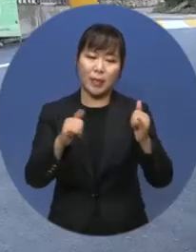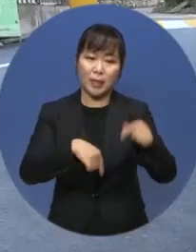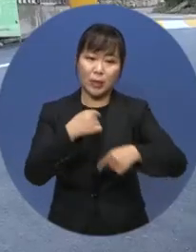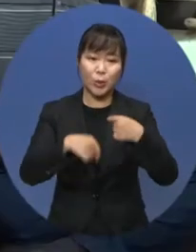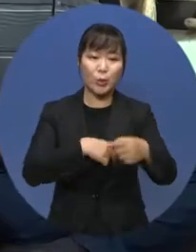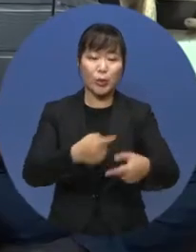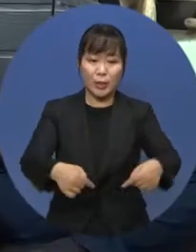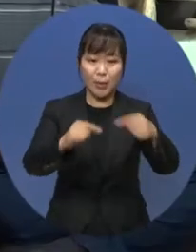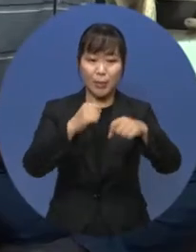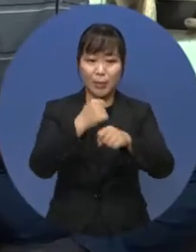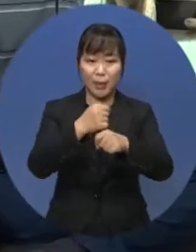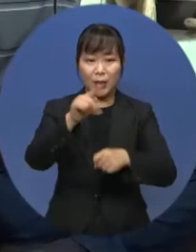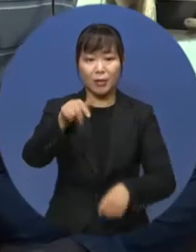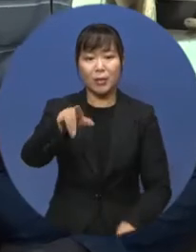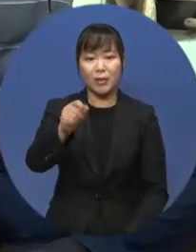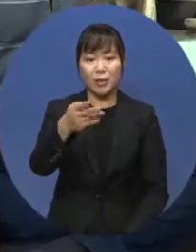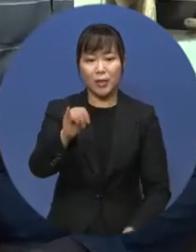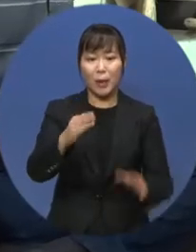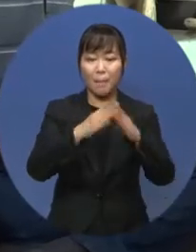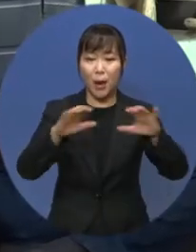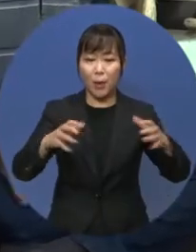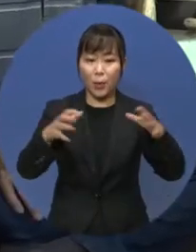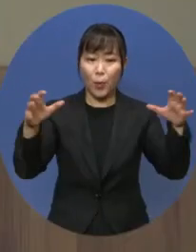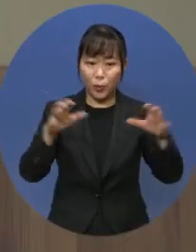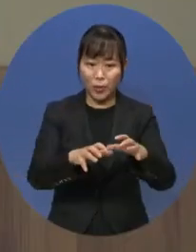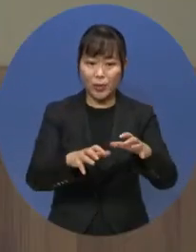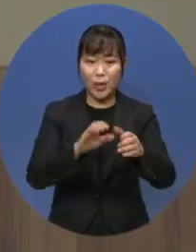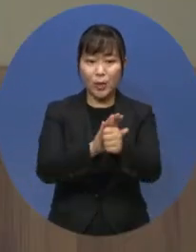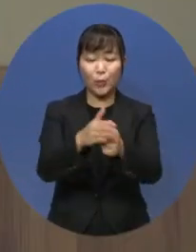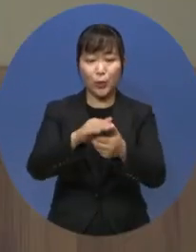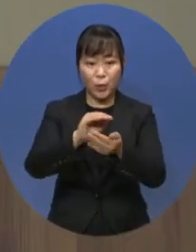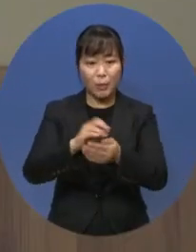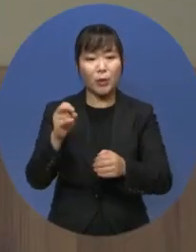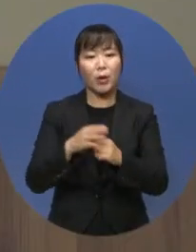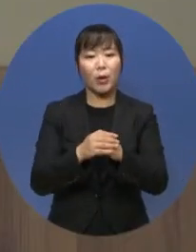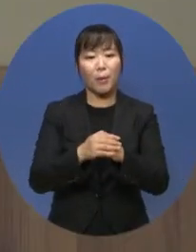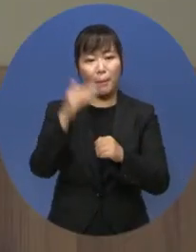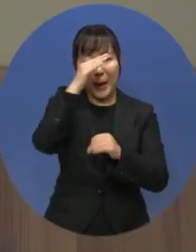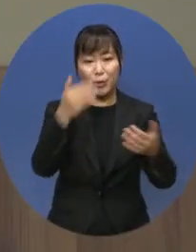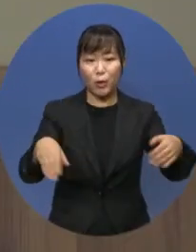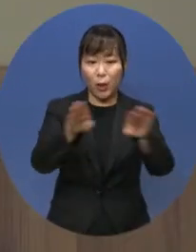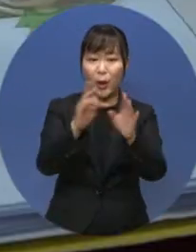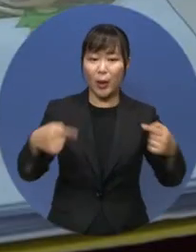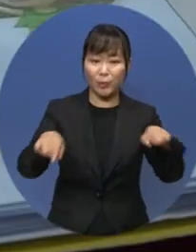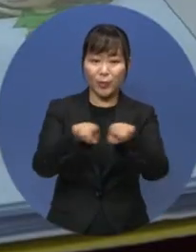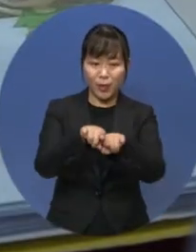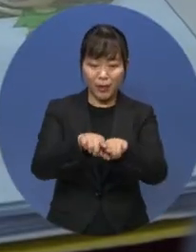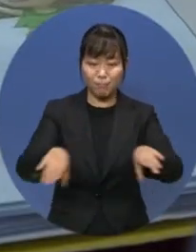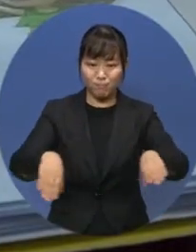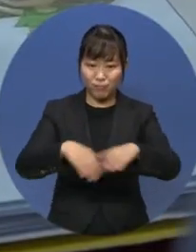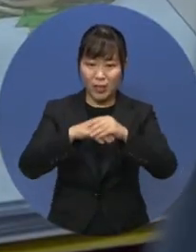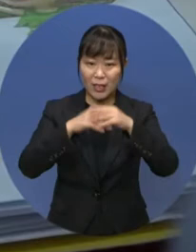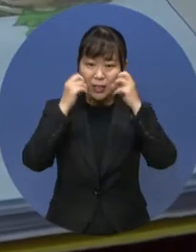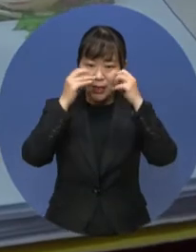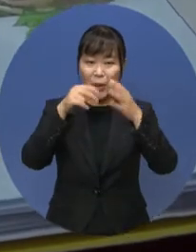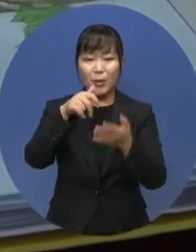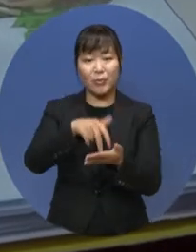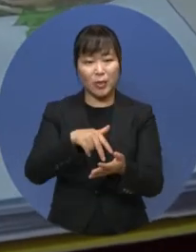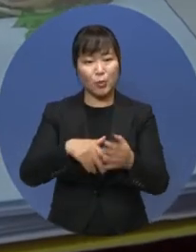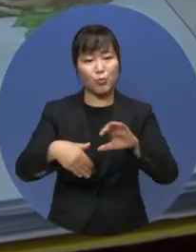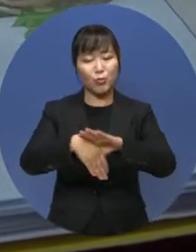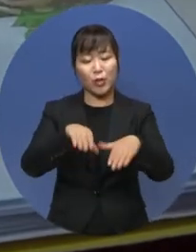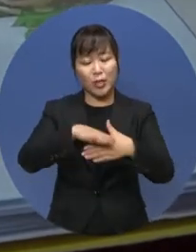만든 석장리 마을 공동체 협동조합이 석장리 박물관과 손을 잡고 새로운 시선에서 문화재를